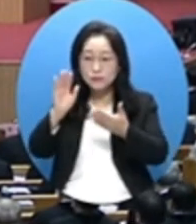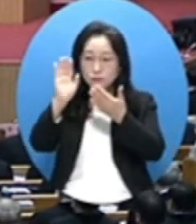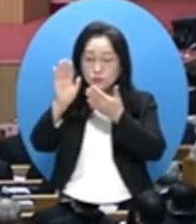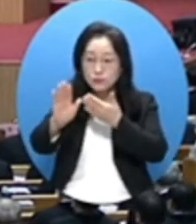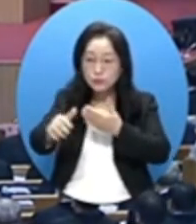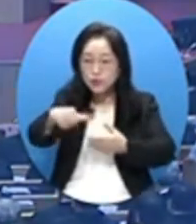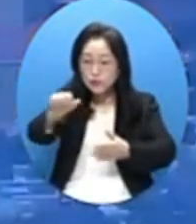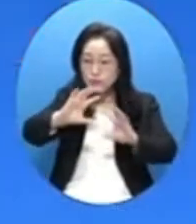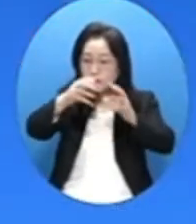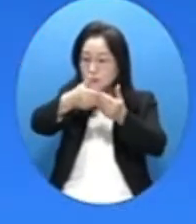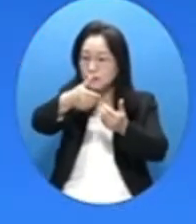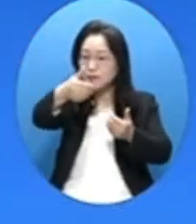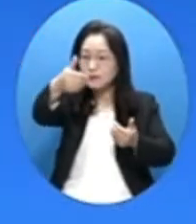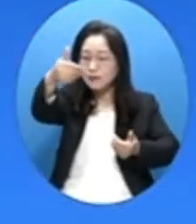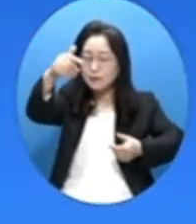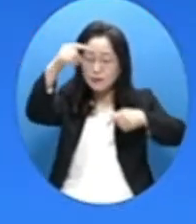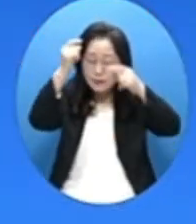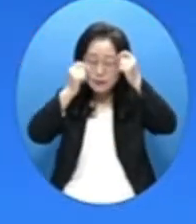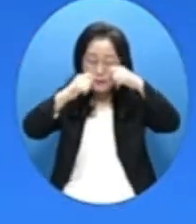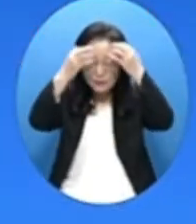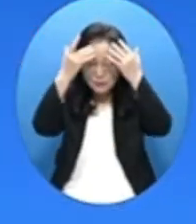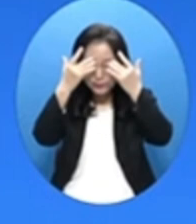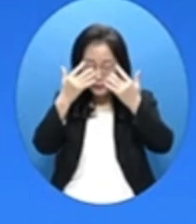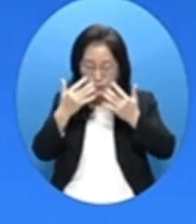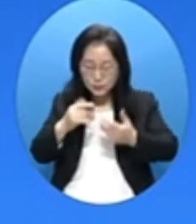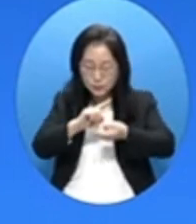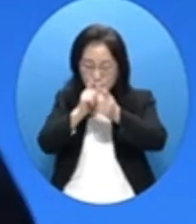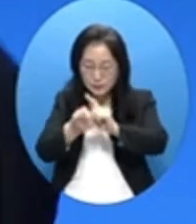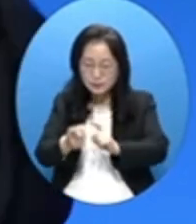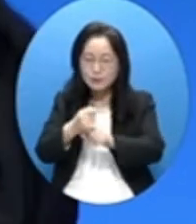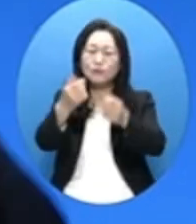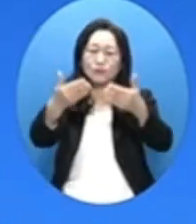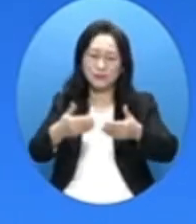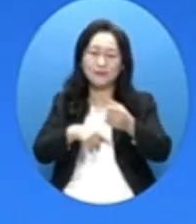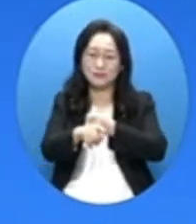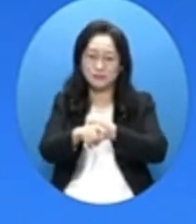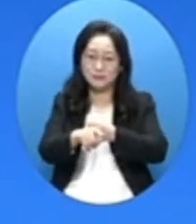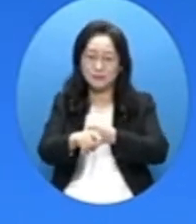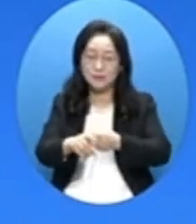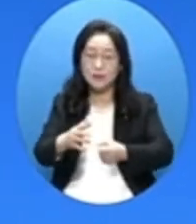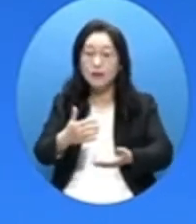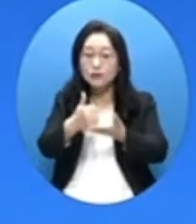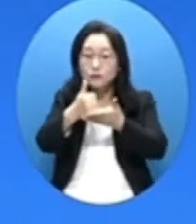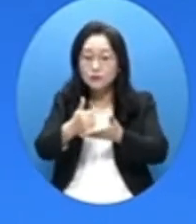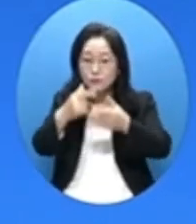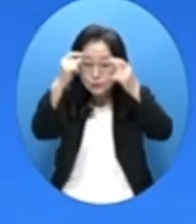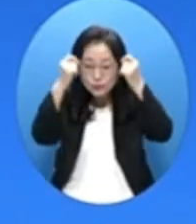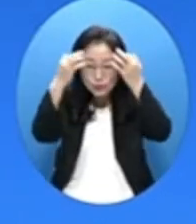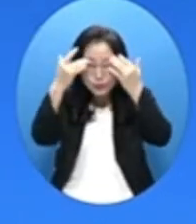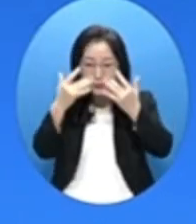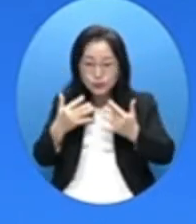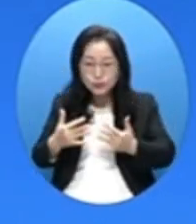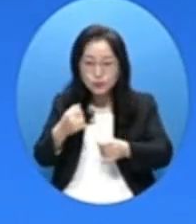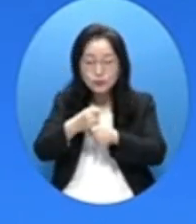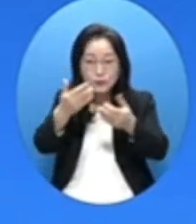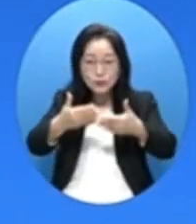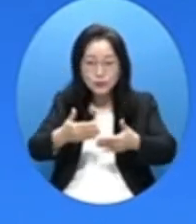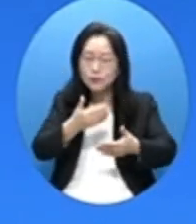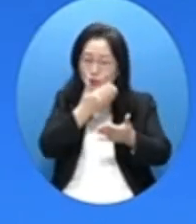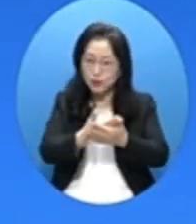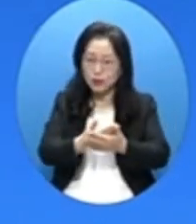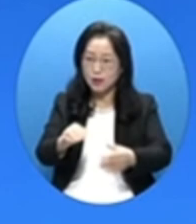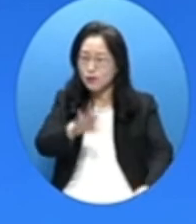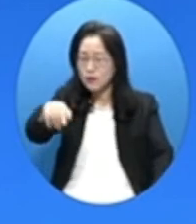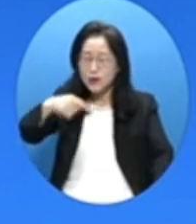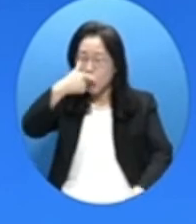내게도 하니까 내게 새로이 눈물을 지어 주셨습니다 주님 앞에서의 눈물은 귀한 것입니다 우리가 억울해서